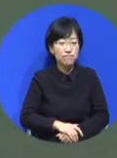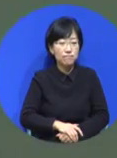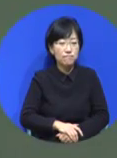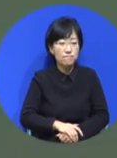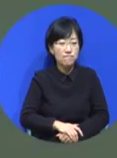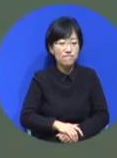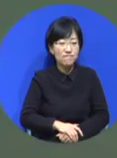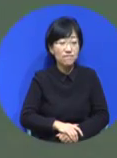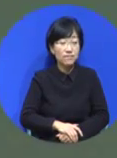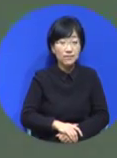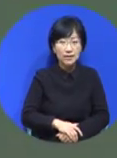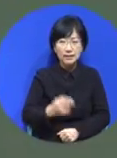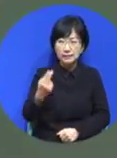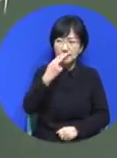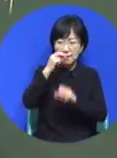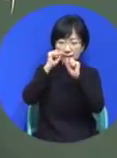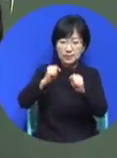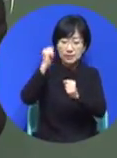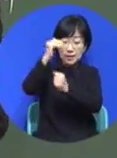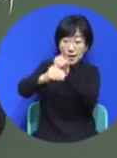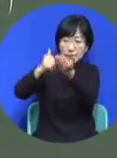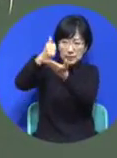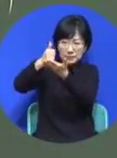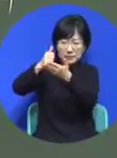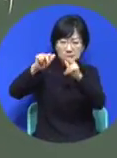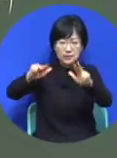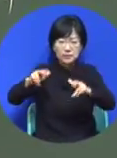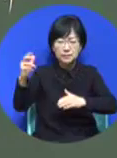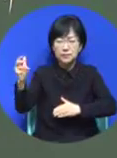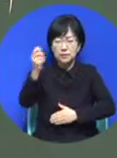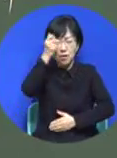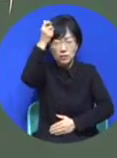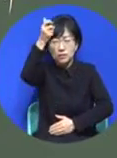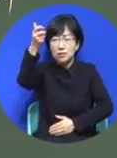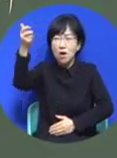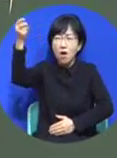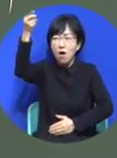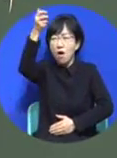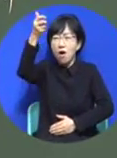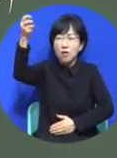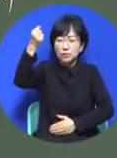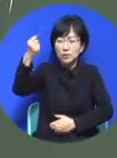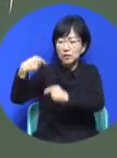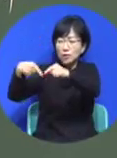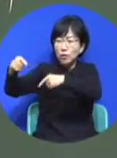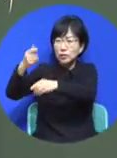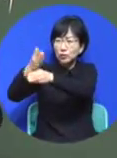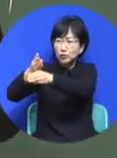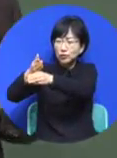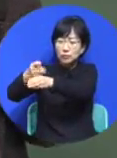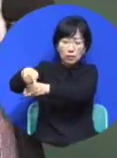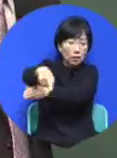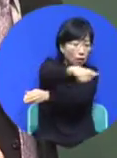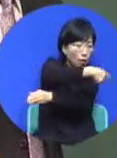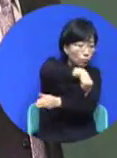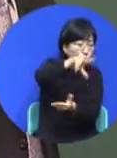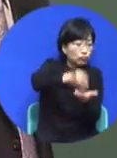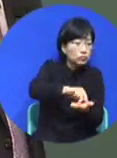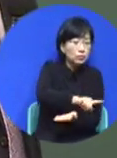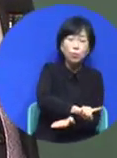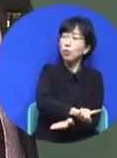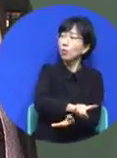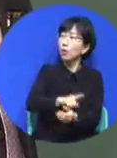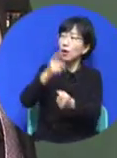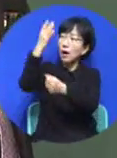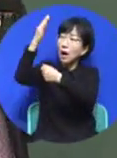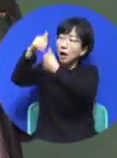하나님께서 성령으로 지금 역사하시는데 이 일은 무엇입니까? God works by His Holy Spirit, and no man can block that or even do